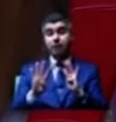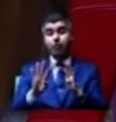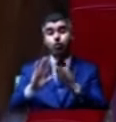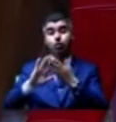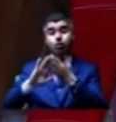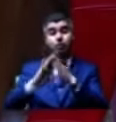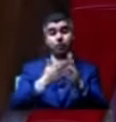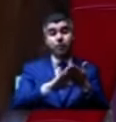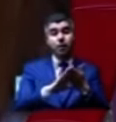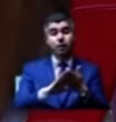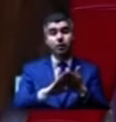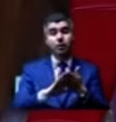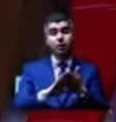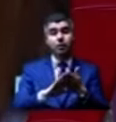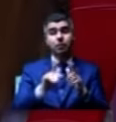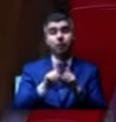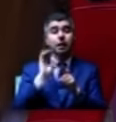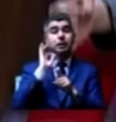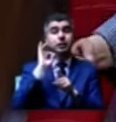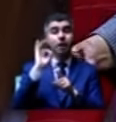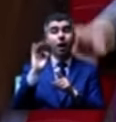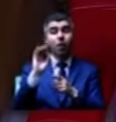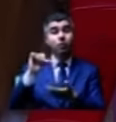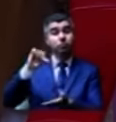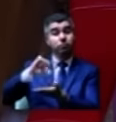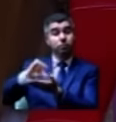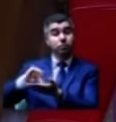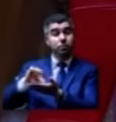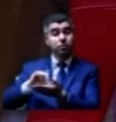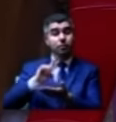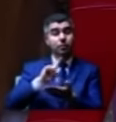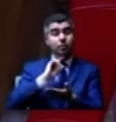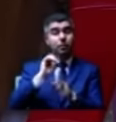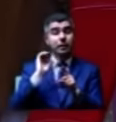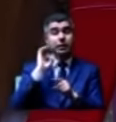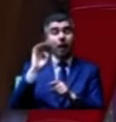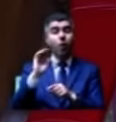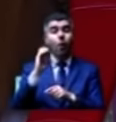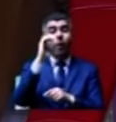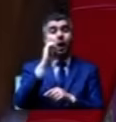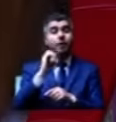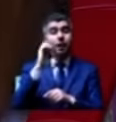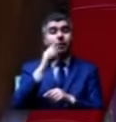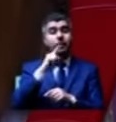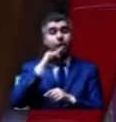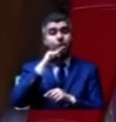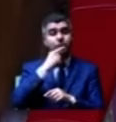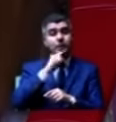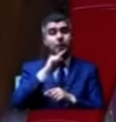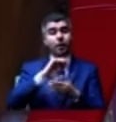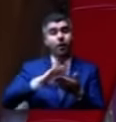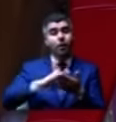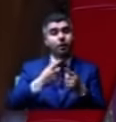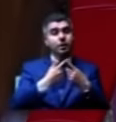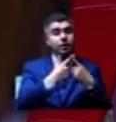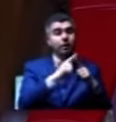ما كنتكلمش دابا على التراب الوطني، أتحدث عن دور التعاون الوطني فقط كمكون من القطب الاجتماعي في المنطقة اللي